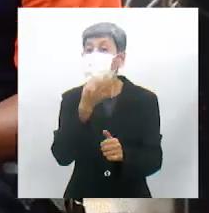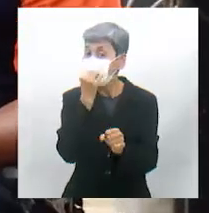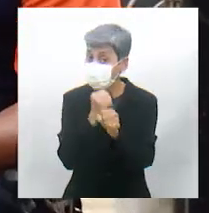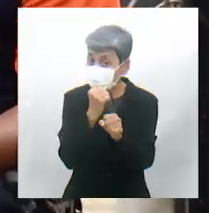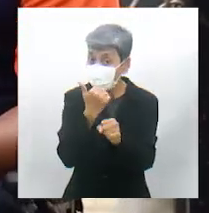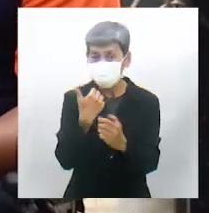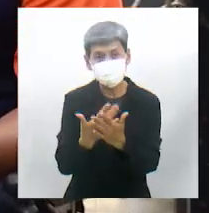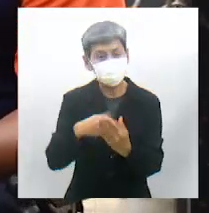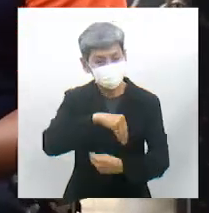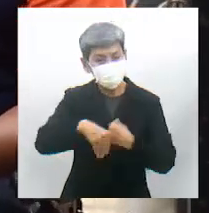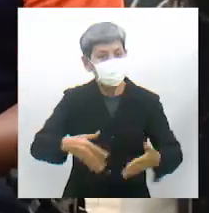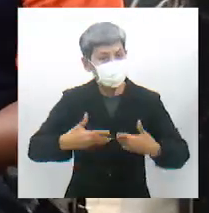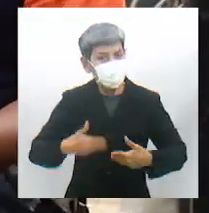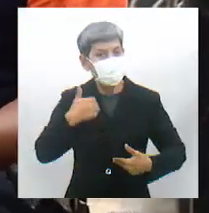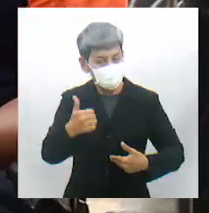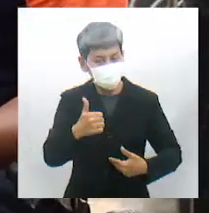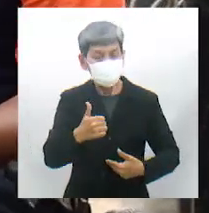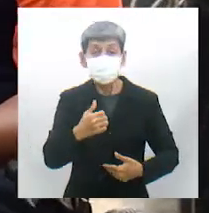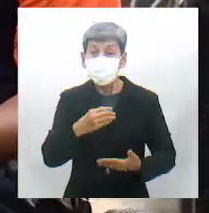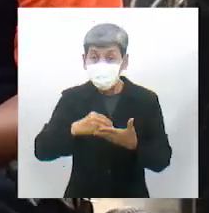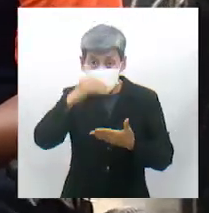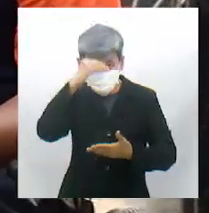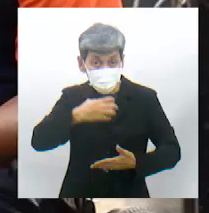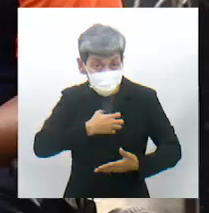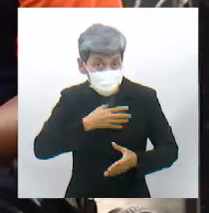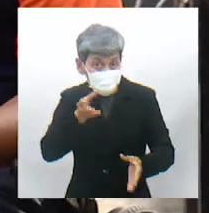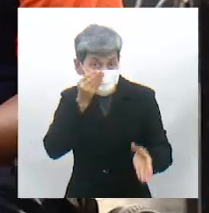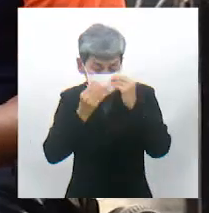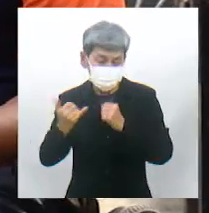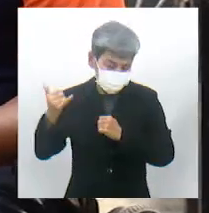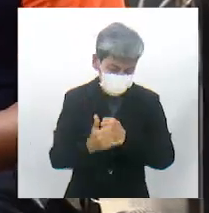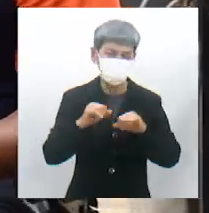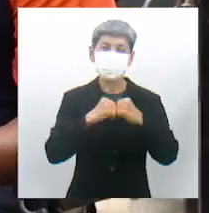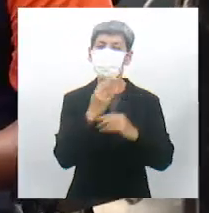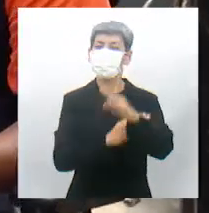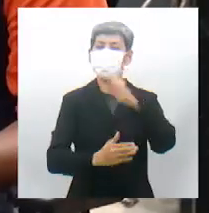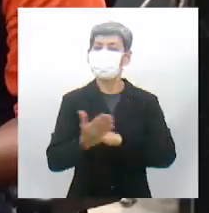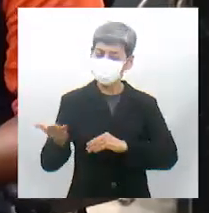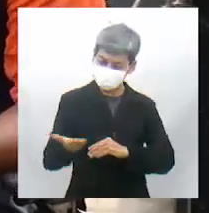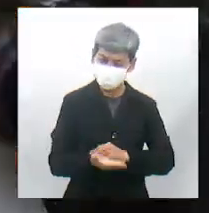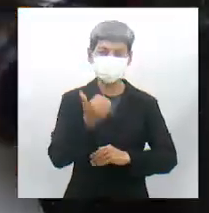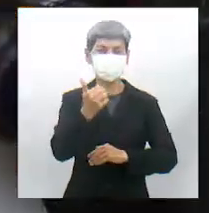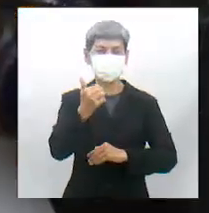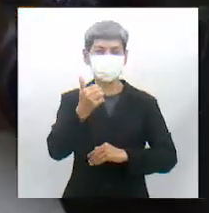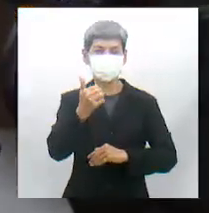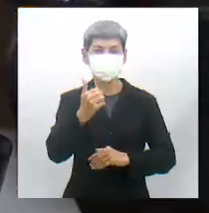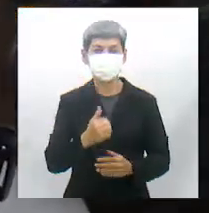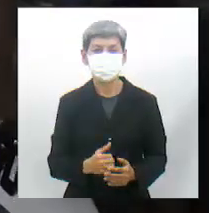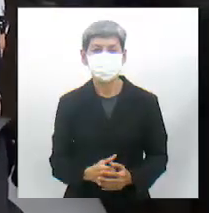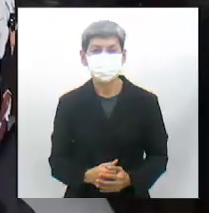ขึ้นอยากจะเรียนรู้เข้ามาได้เลยครับที่สมาคมคนพิการปทุม